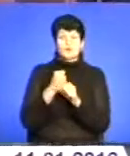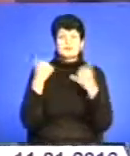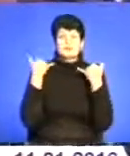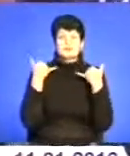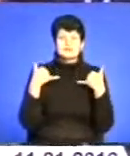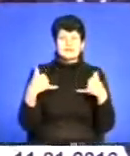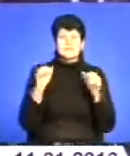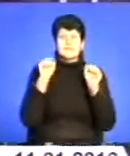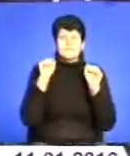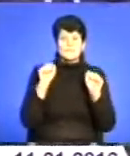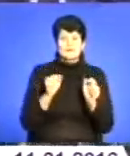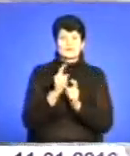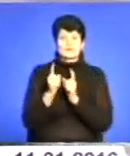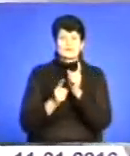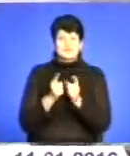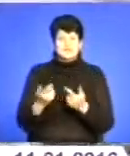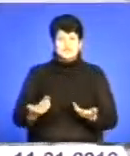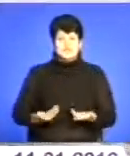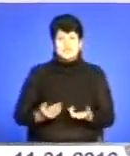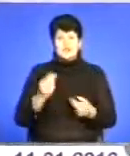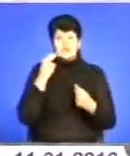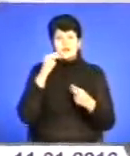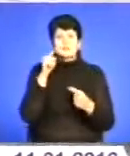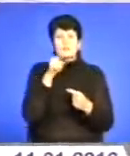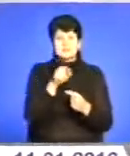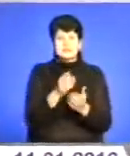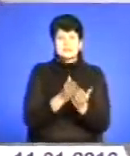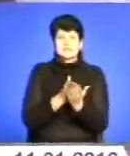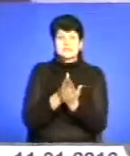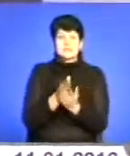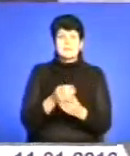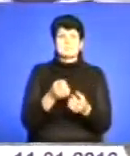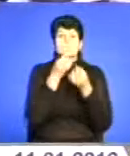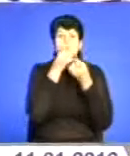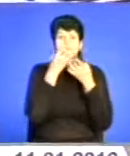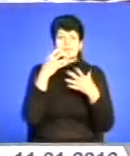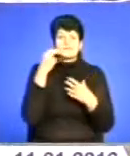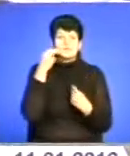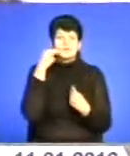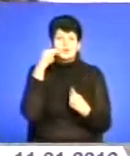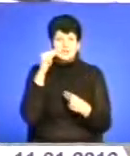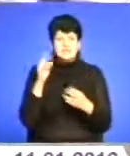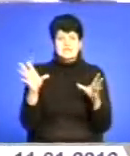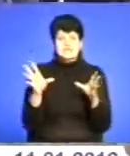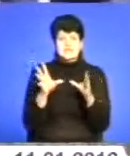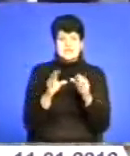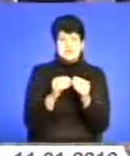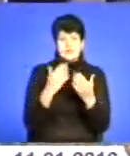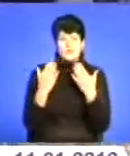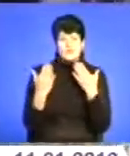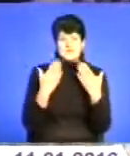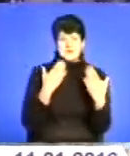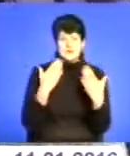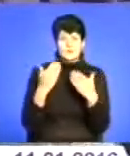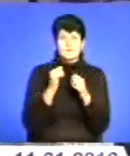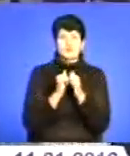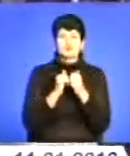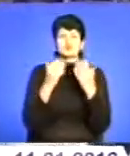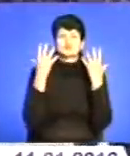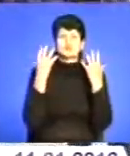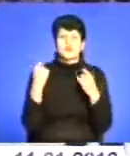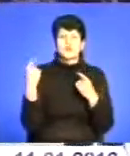здатні змінити наше життя на краще, бо вони налаштовують на позитив та покращують взаємовідносини. Ми кожного дня один